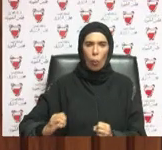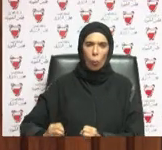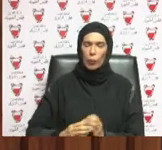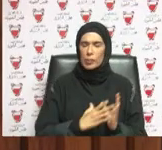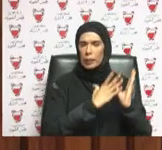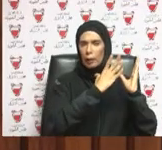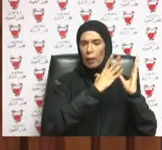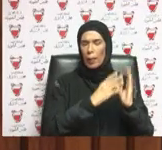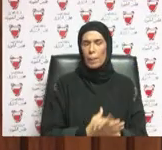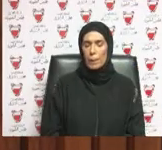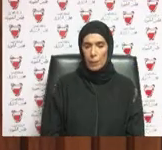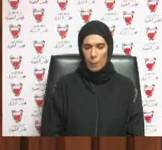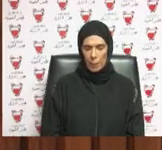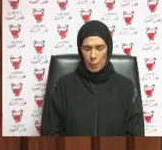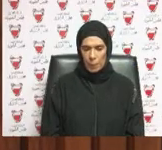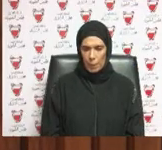شكرا.